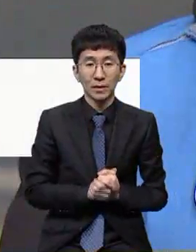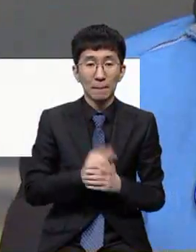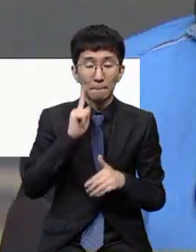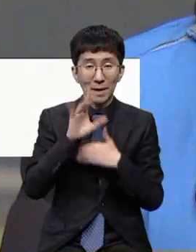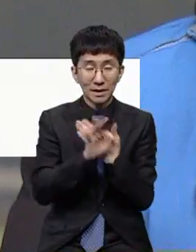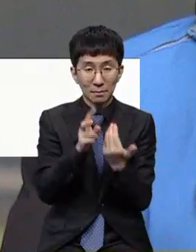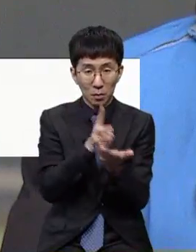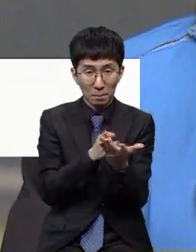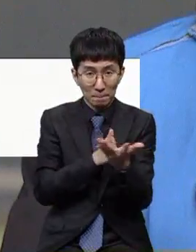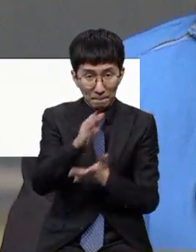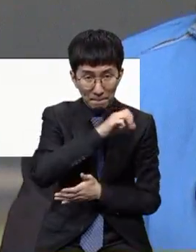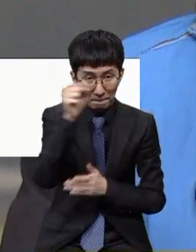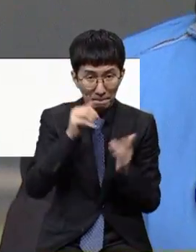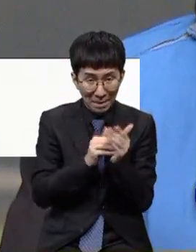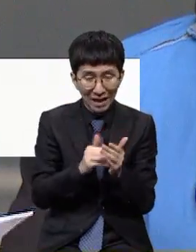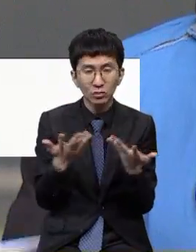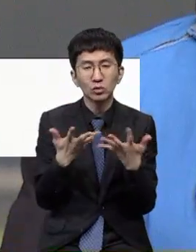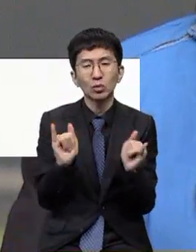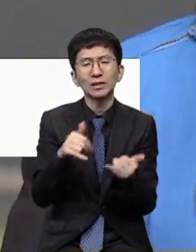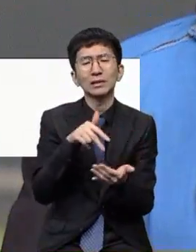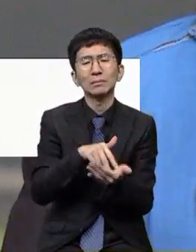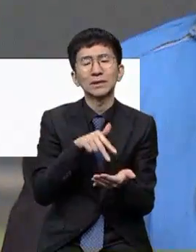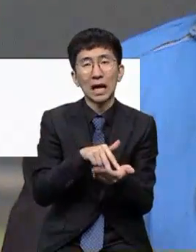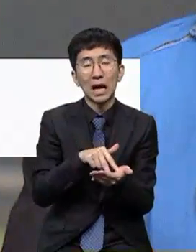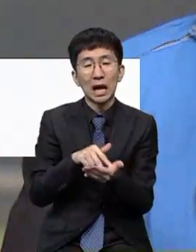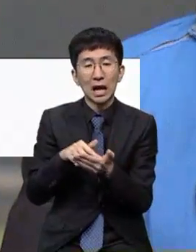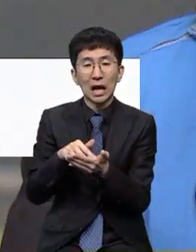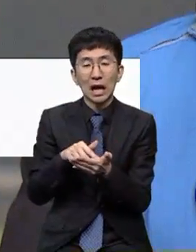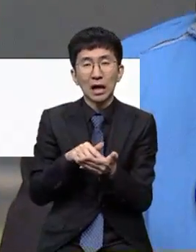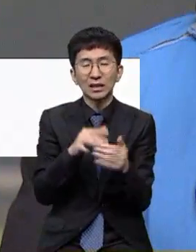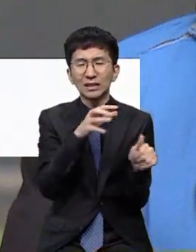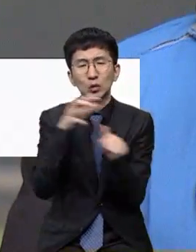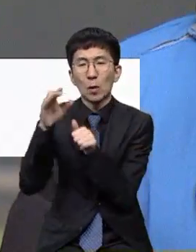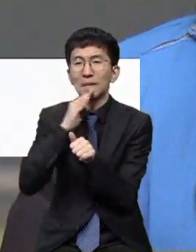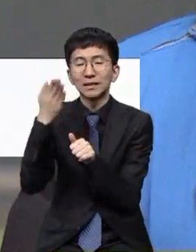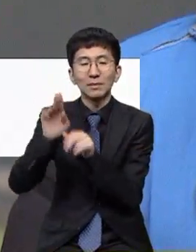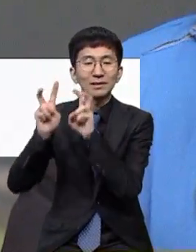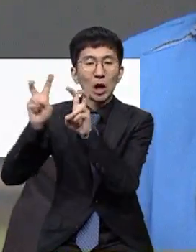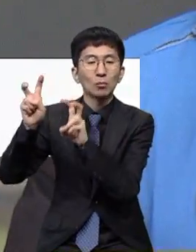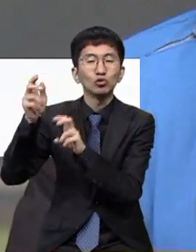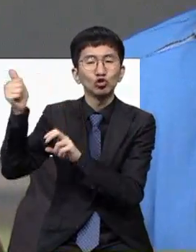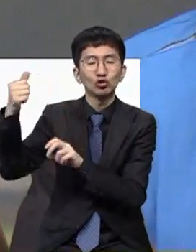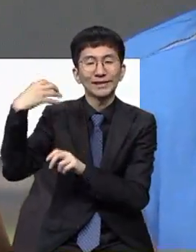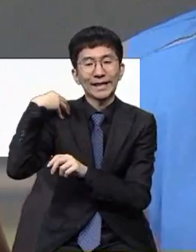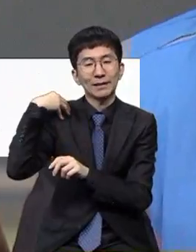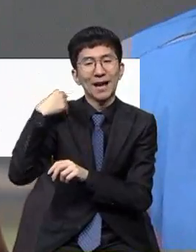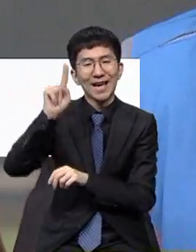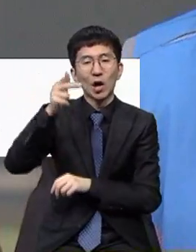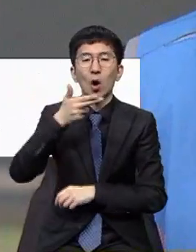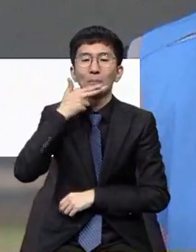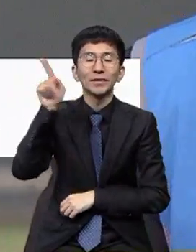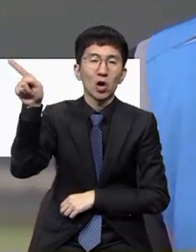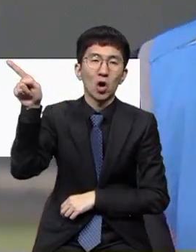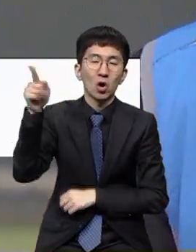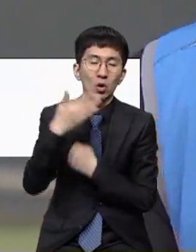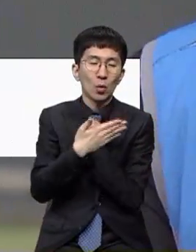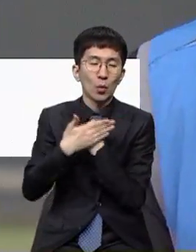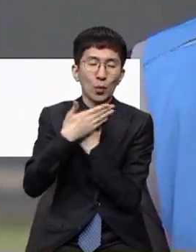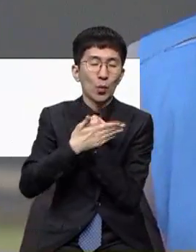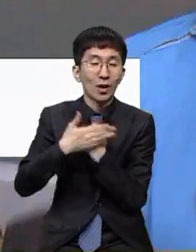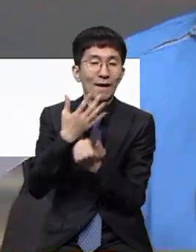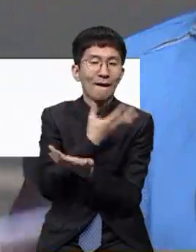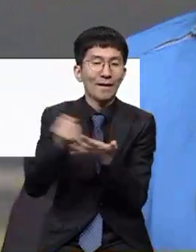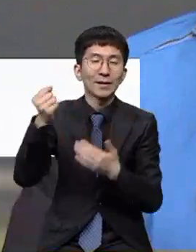통과되면 노동자들을 사용하면서도 사업주로서의 책임은 하나도 지지 않을 수